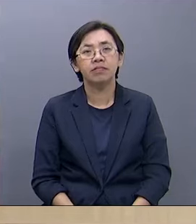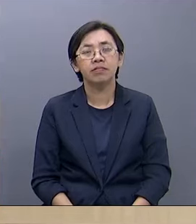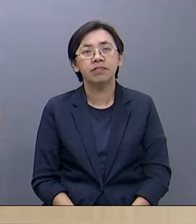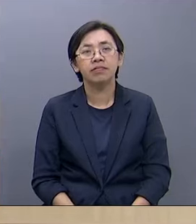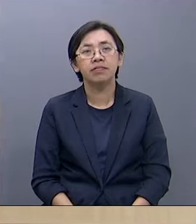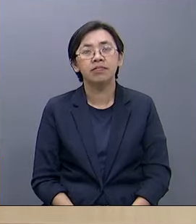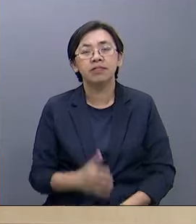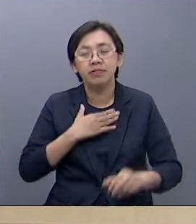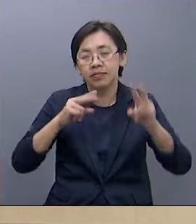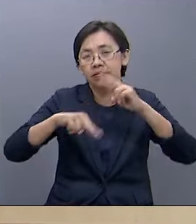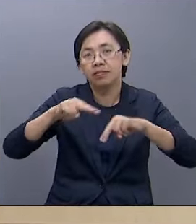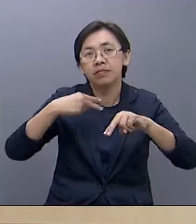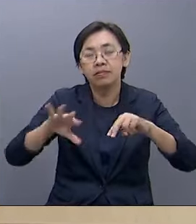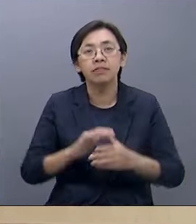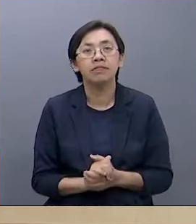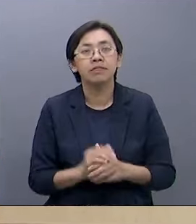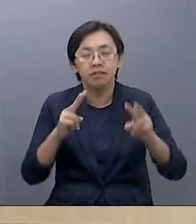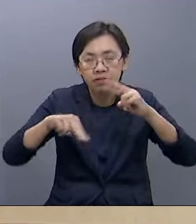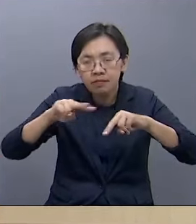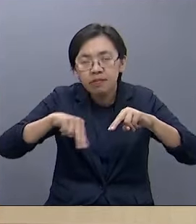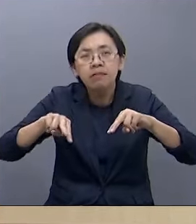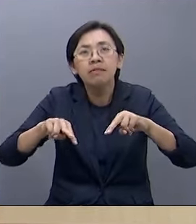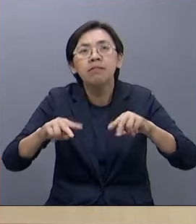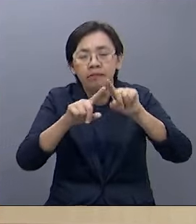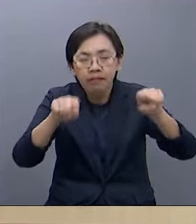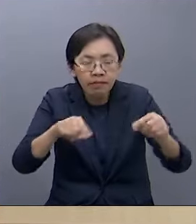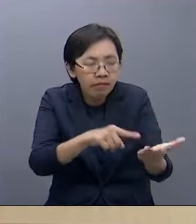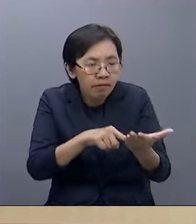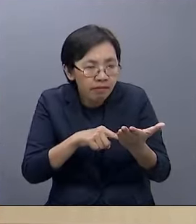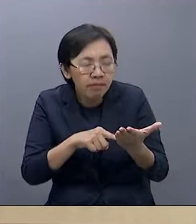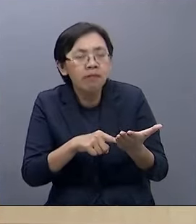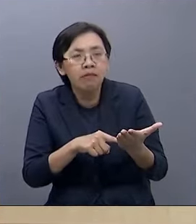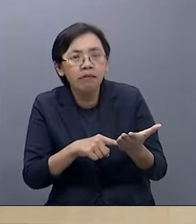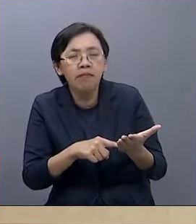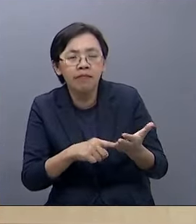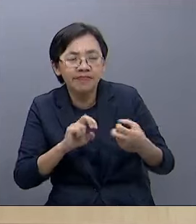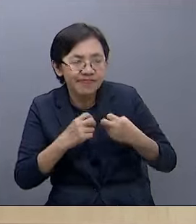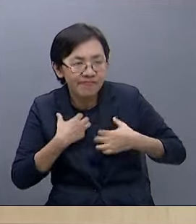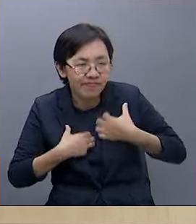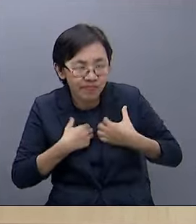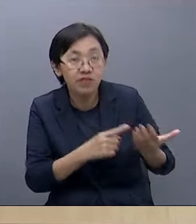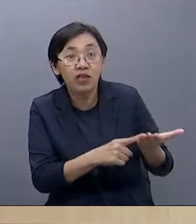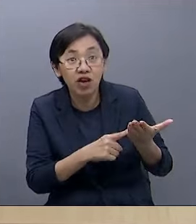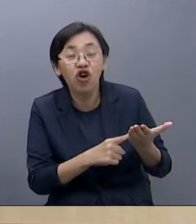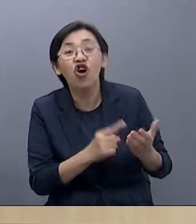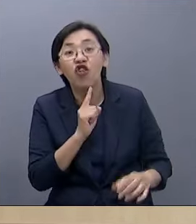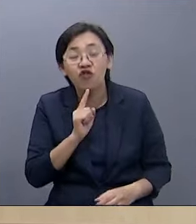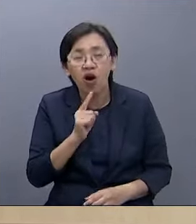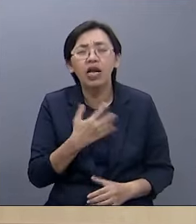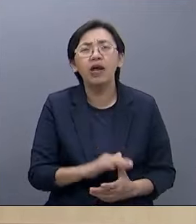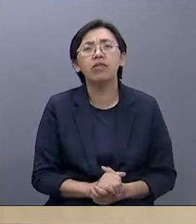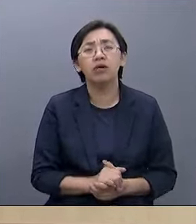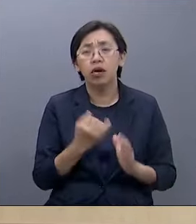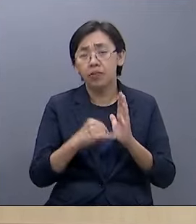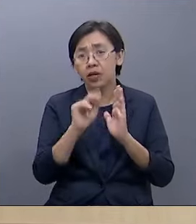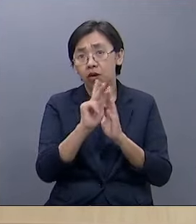ตรวจสอบอยู่แล้วหนคำร้องเดิมก็จะมีลักษณะอย่างเยครับเราเราตรวจสอบอยู่แล้วเพียงแต่ว่าอย่างที่บอกว่าตรวจสอบแล้วมันผิดกฎหมาย